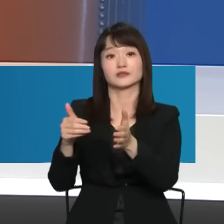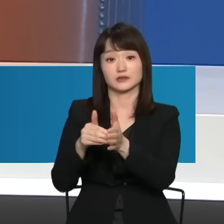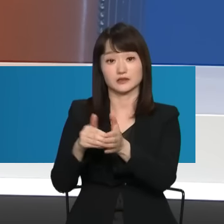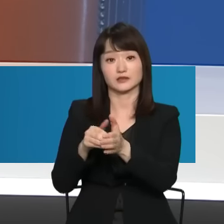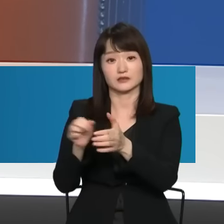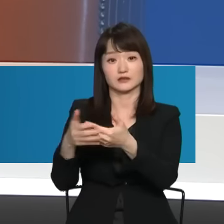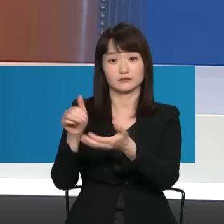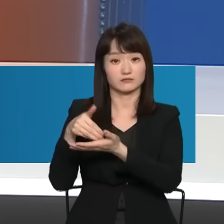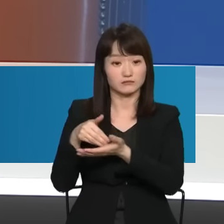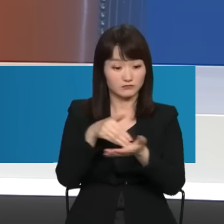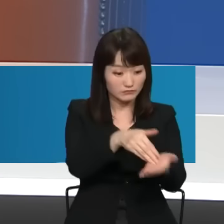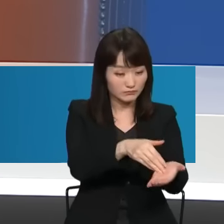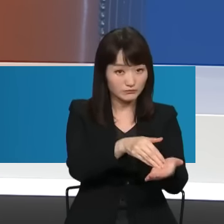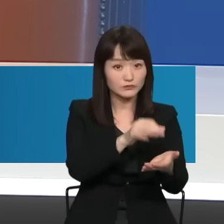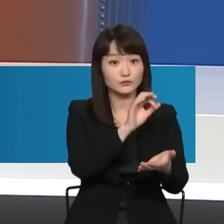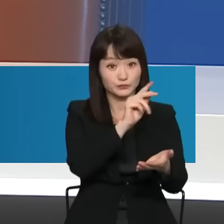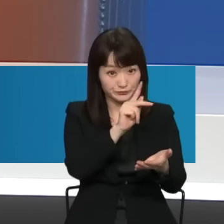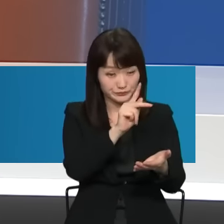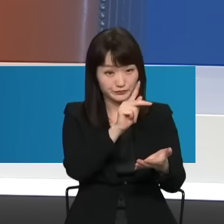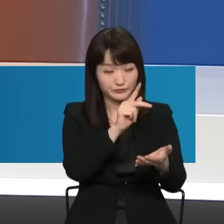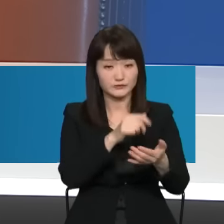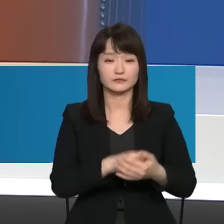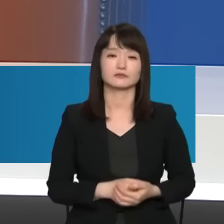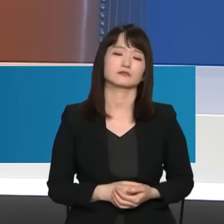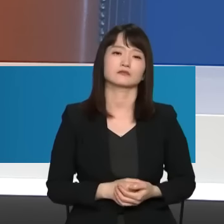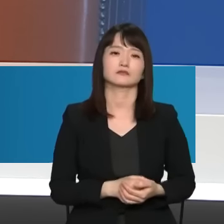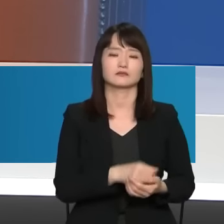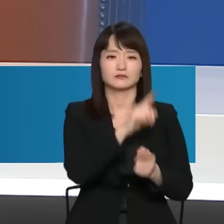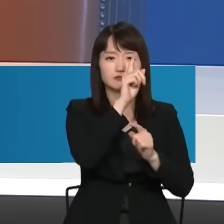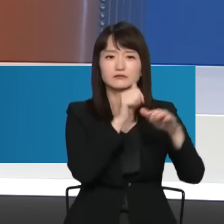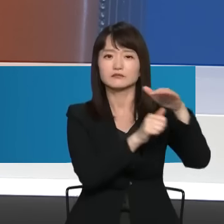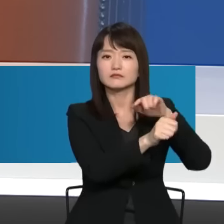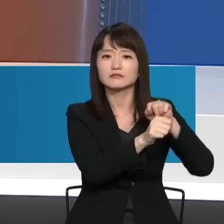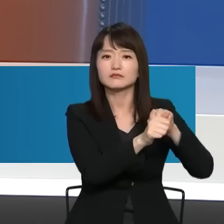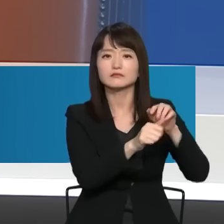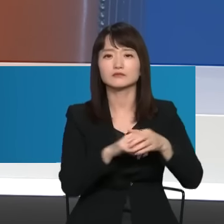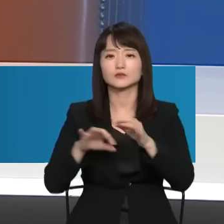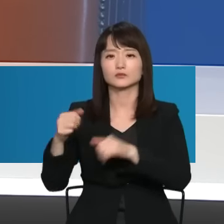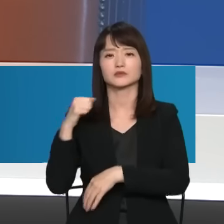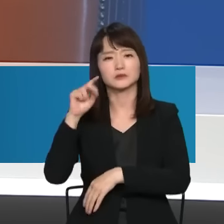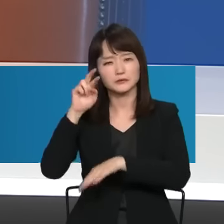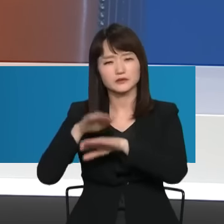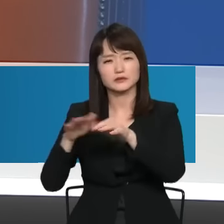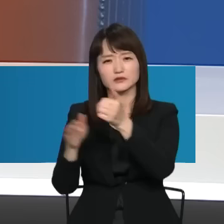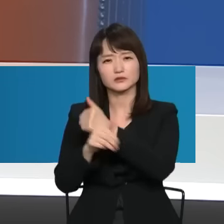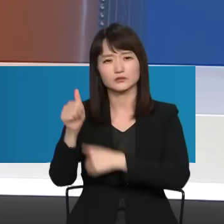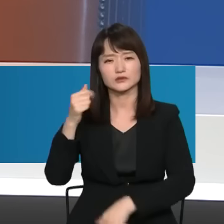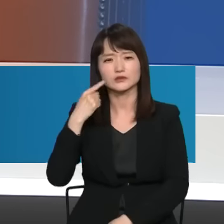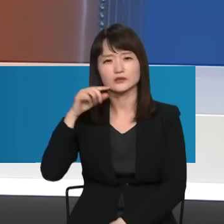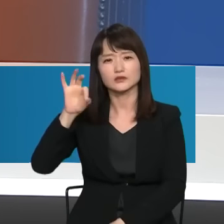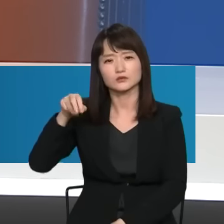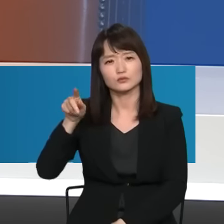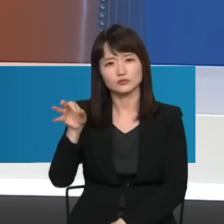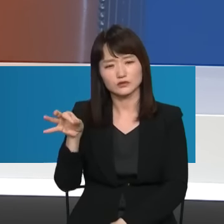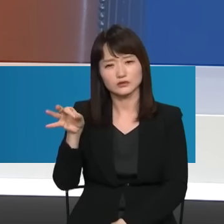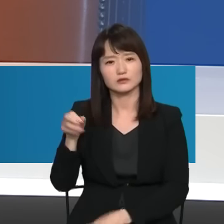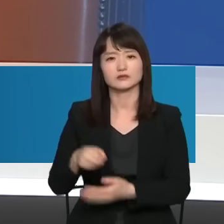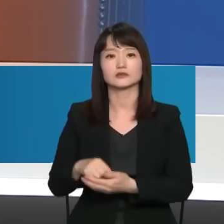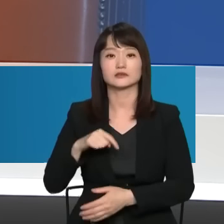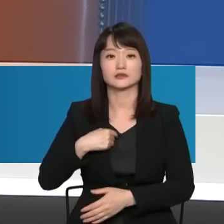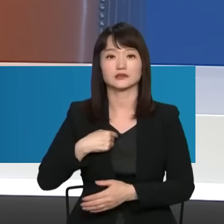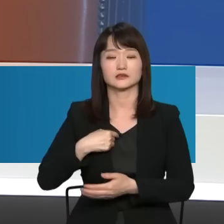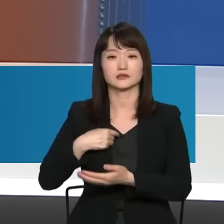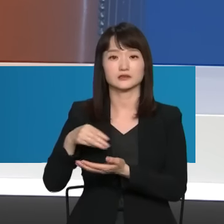짓자면서 여당의 제안을 받아들이겠다고 했습니다. 이 대표는 황우여 국민의힘 비상대책위원장도 자신의